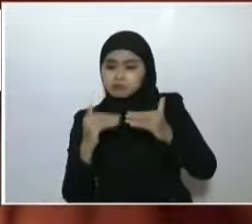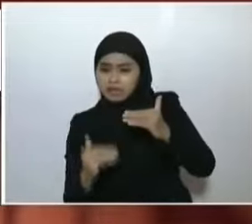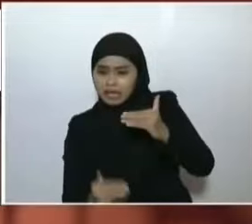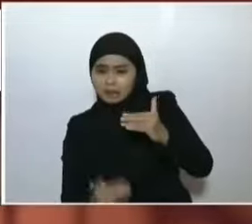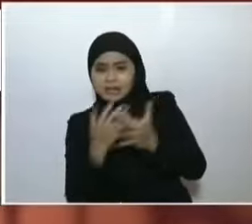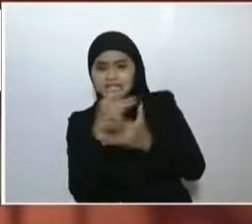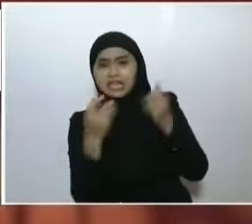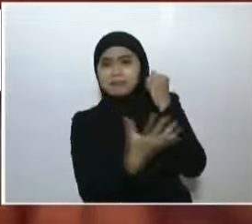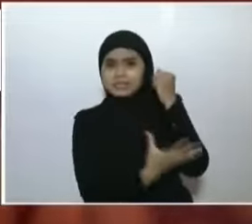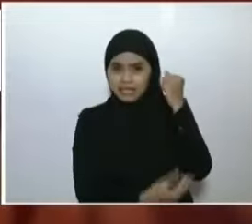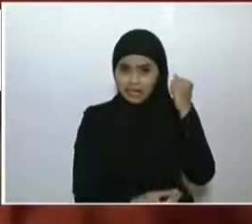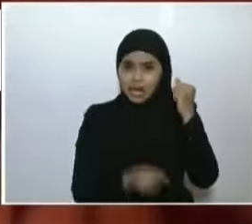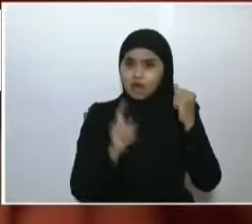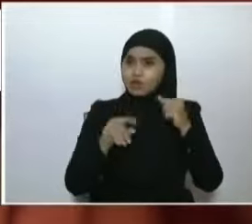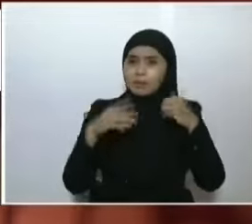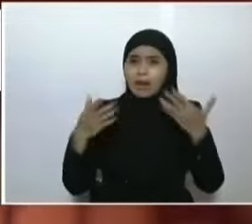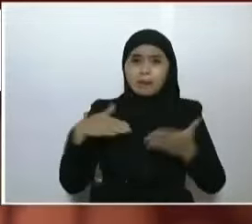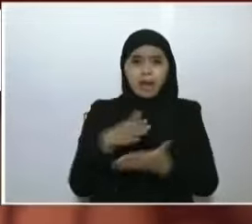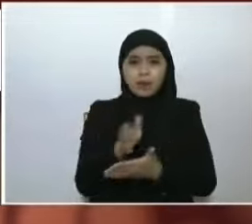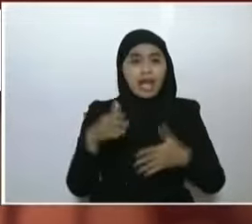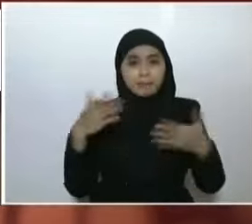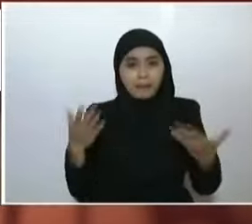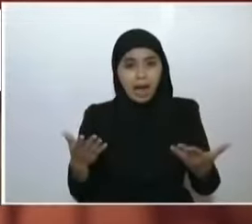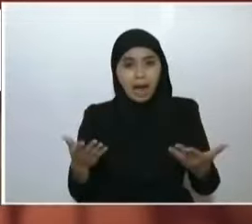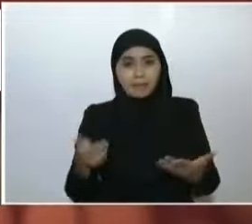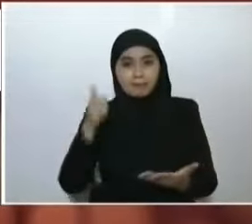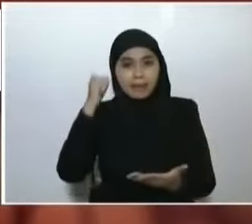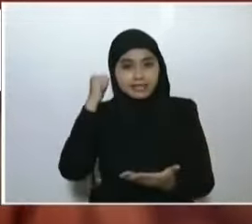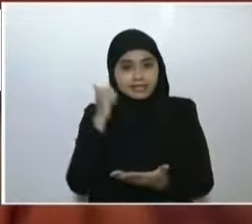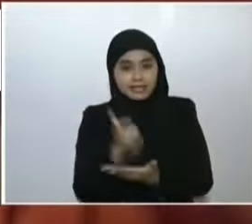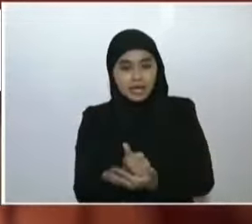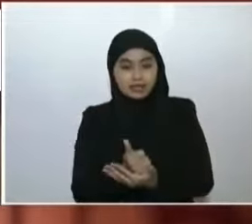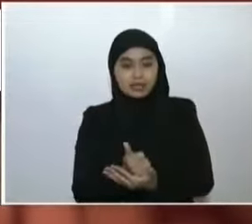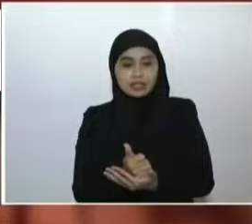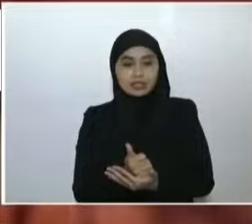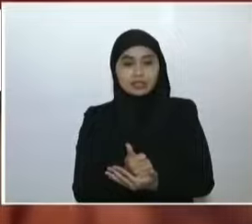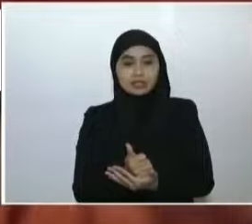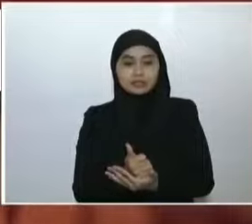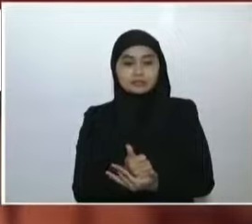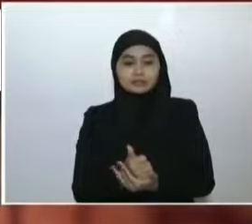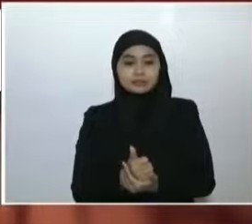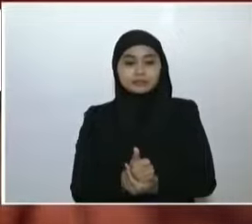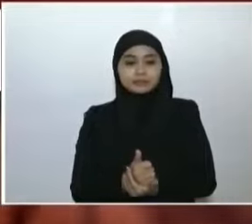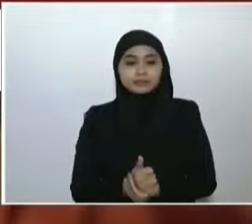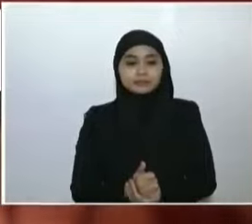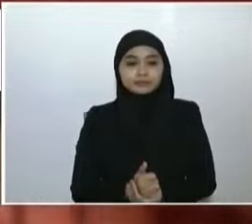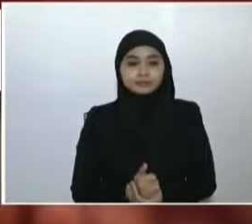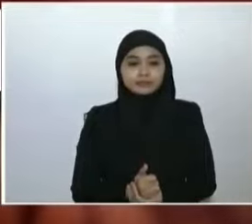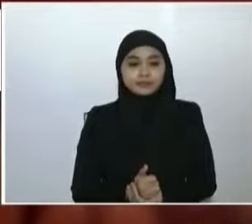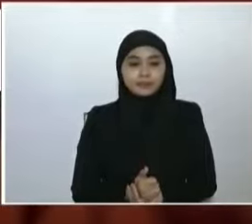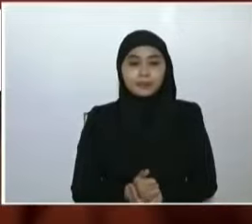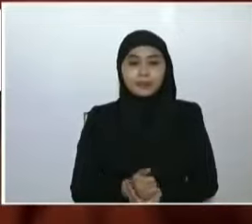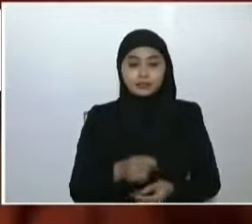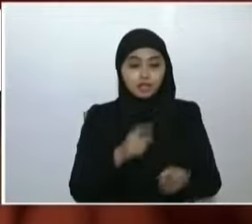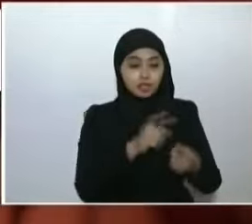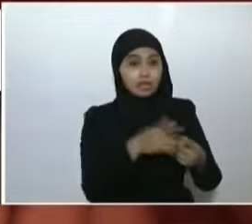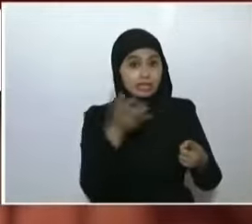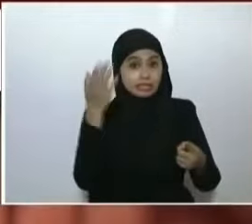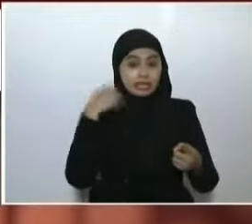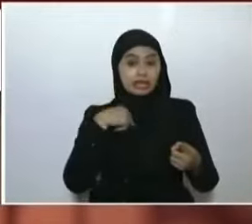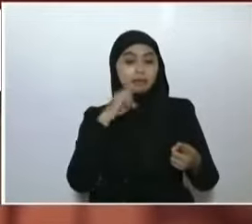kita adalah memastikan selain dari tanggunjawab provinsi tadi yang memang jalannya